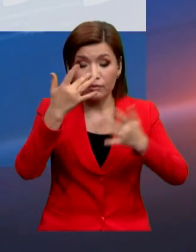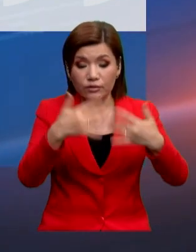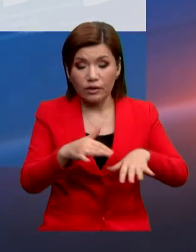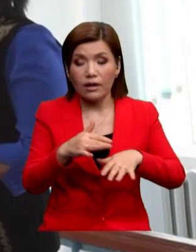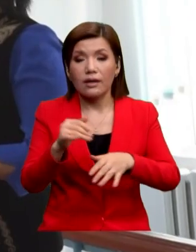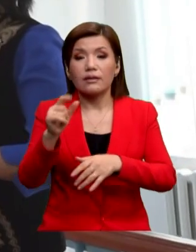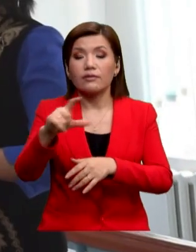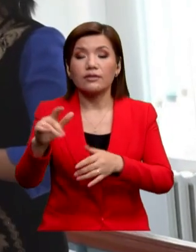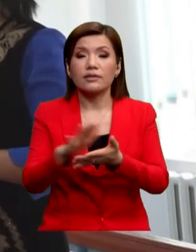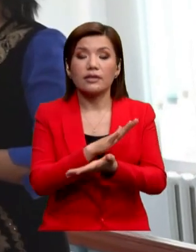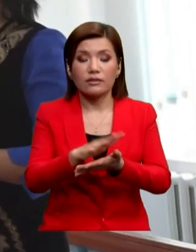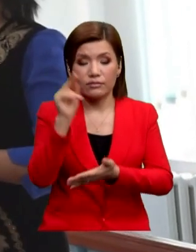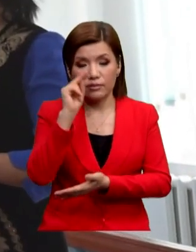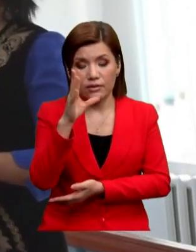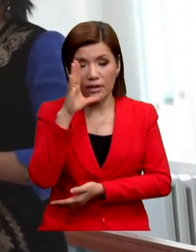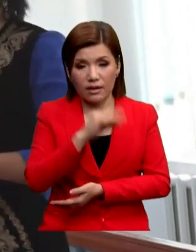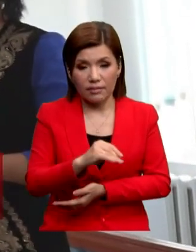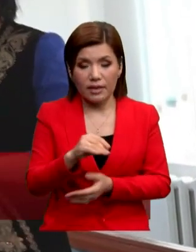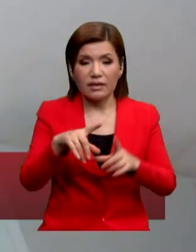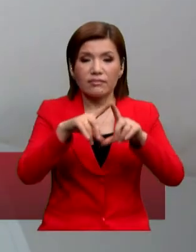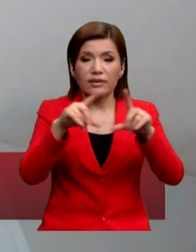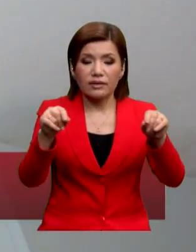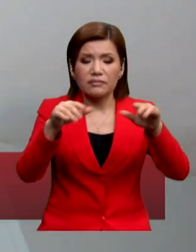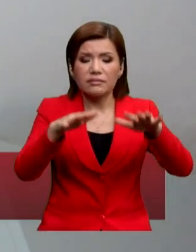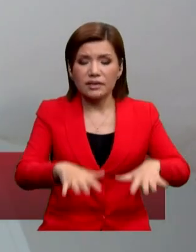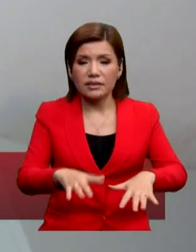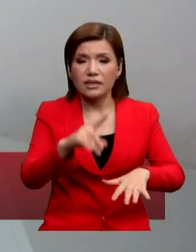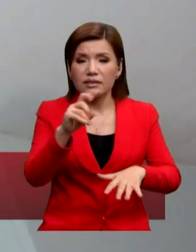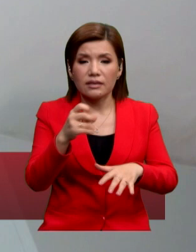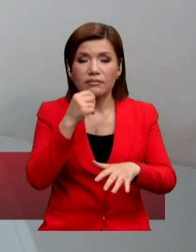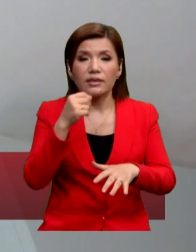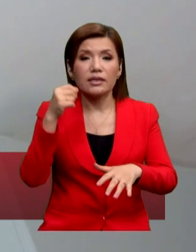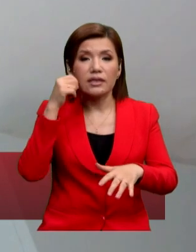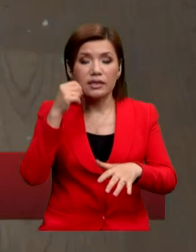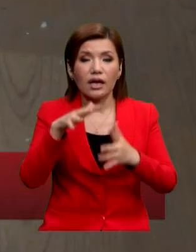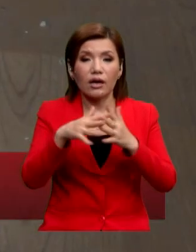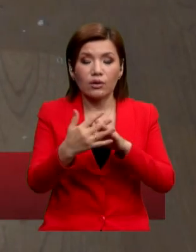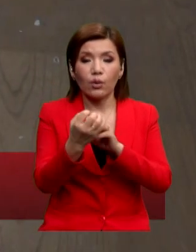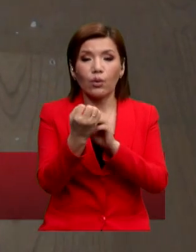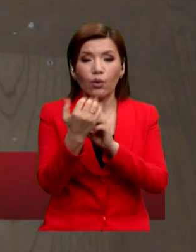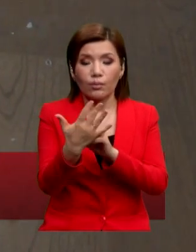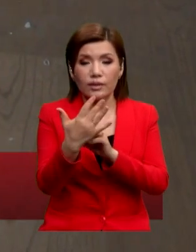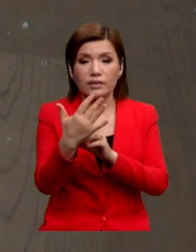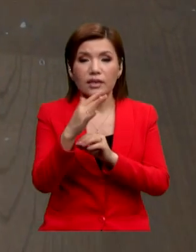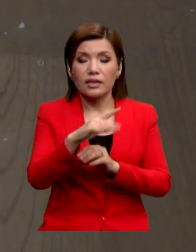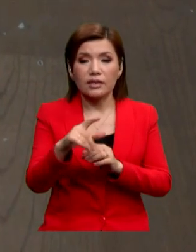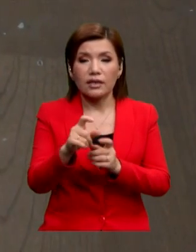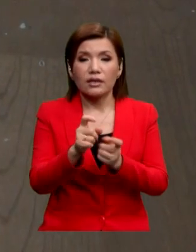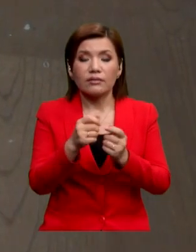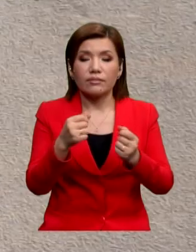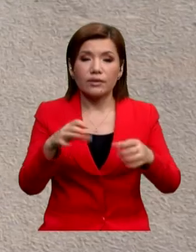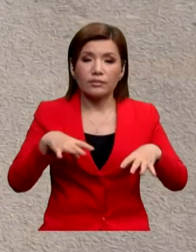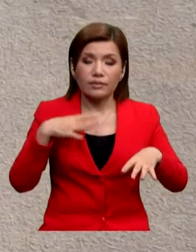тегін. Айтпақша, мектептің өңі қашқан залында жүріп ақ былтыр ауылдағы 15 өрен түрлі спорт додасында